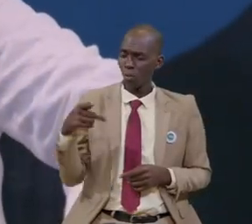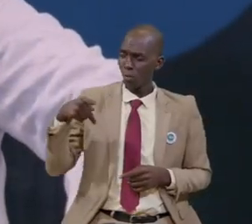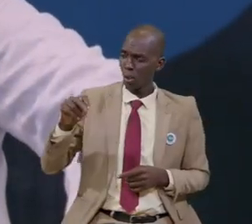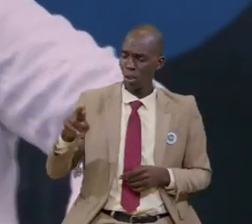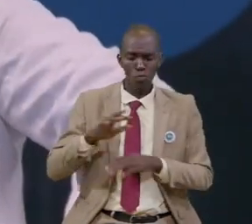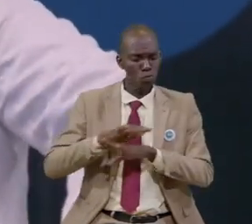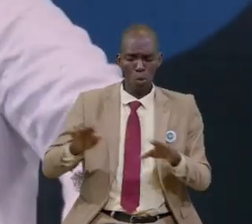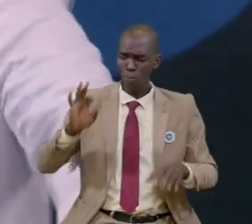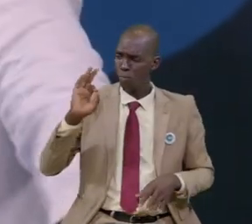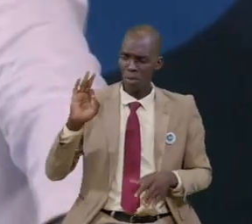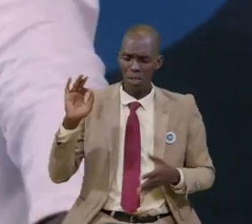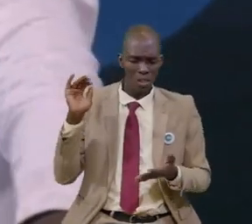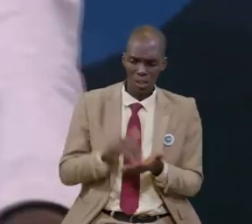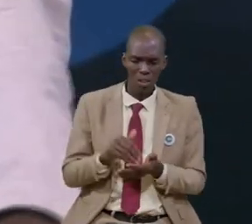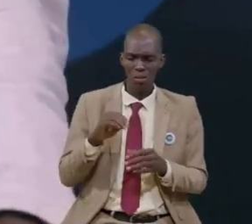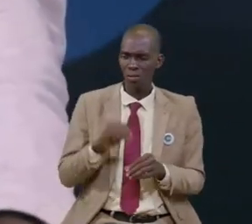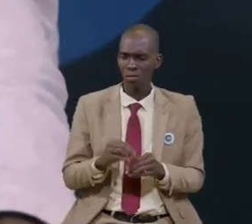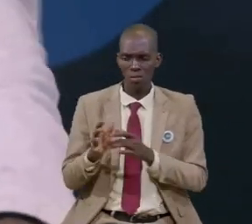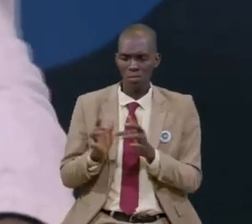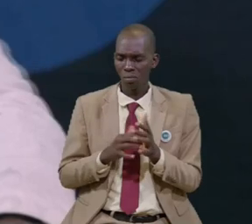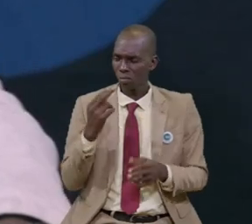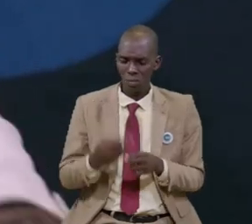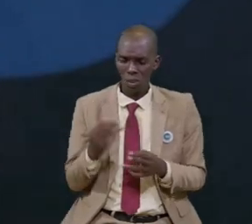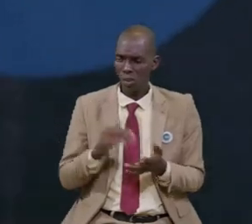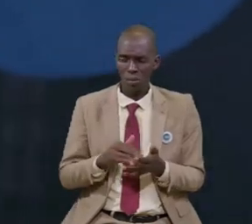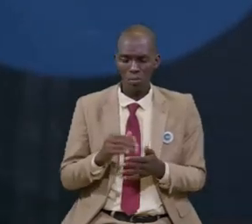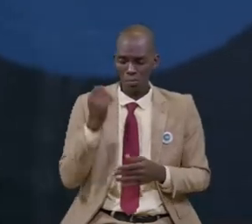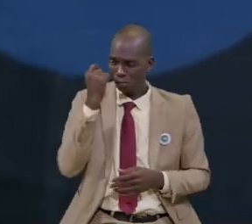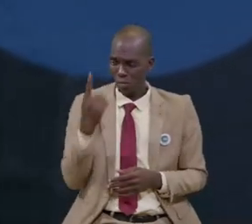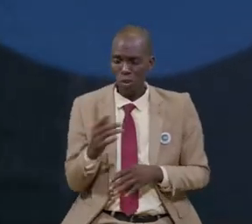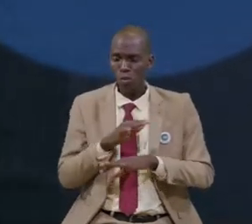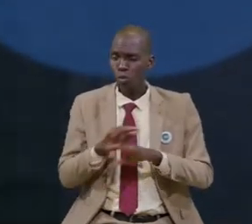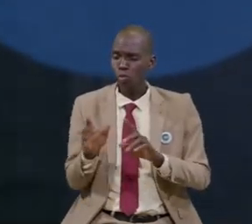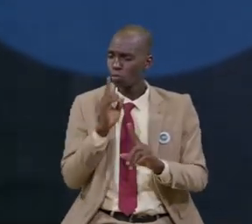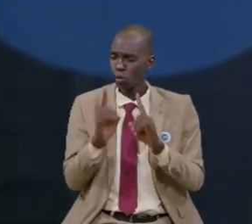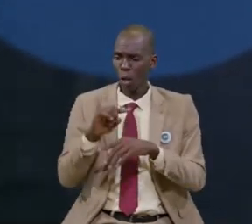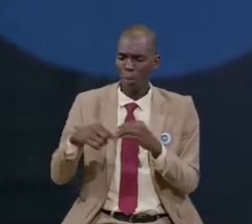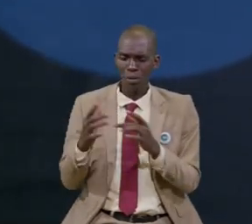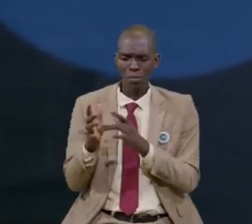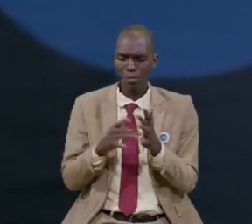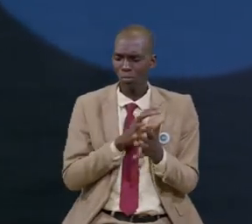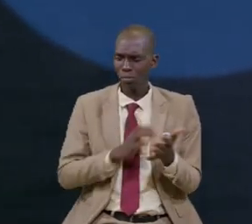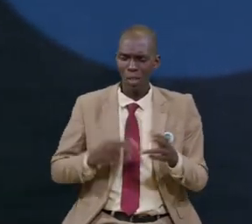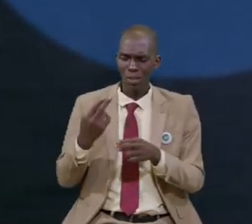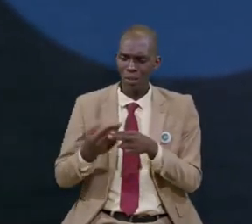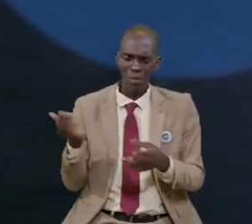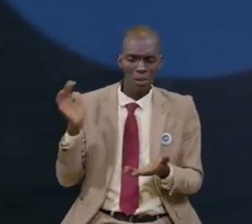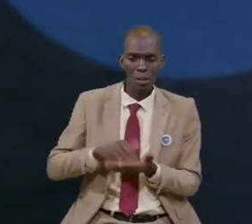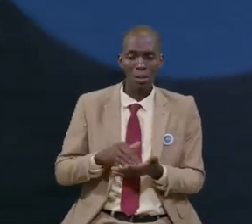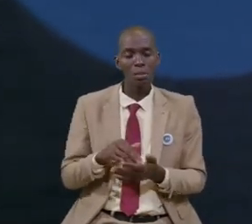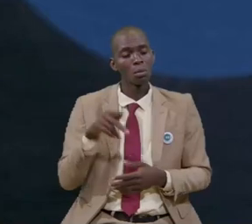mentionner son nom, faut plus prêcher au nom de Christ encore, il a dit,